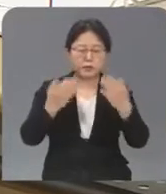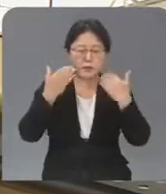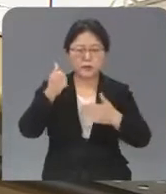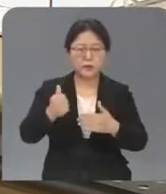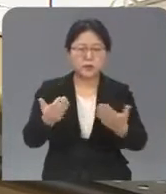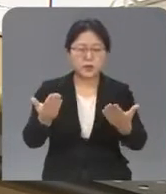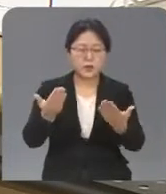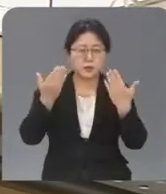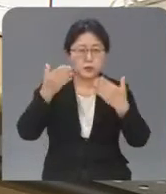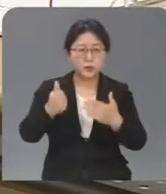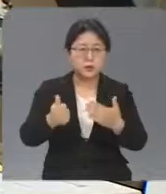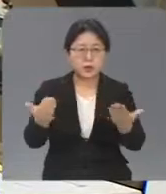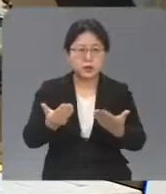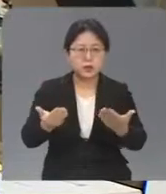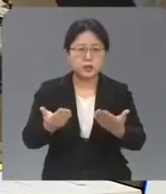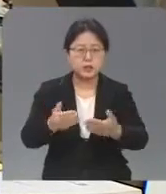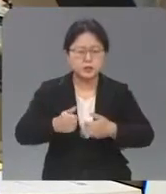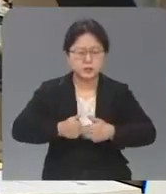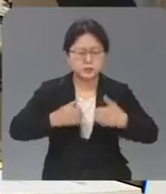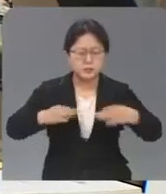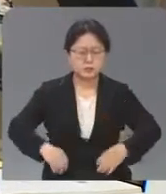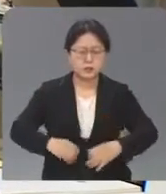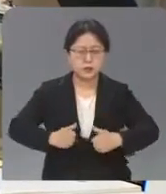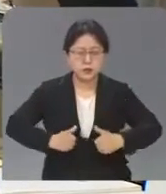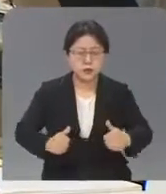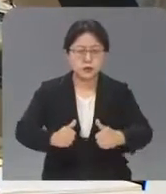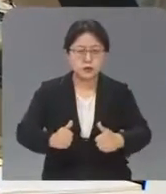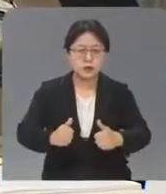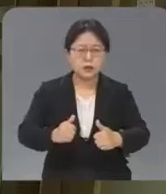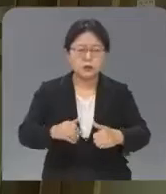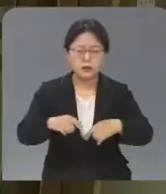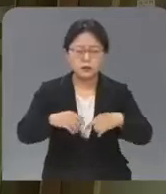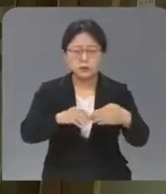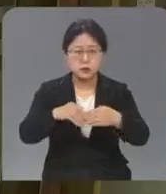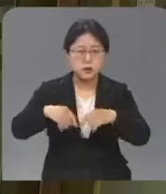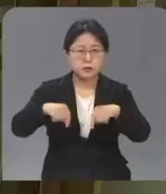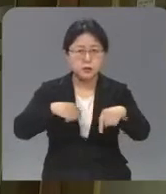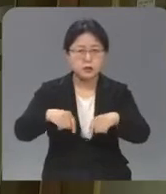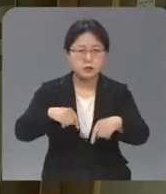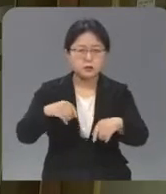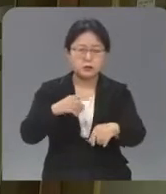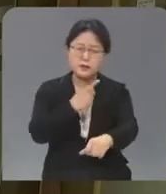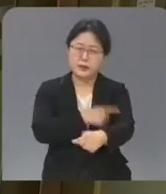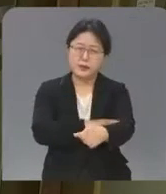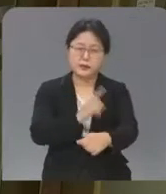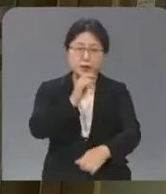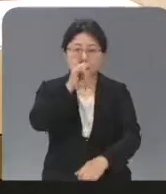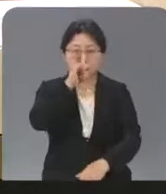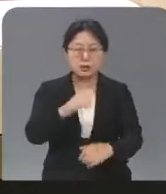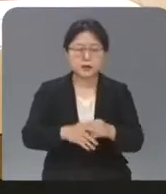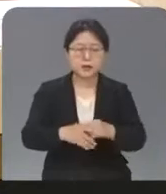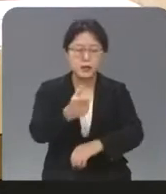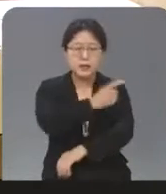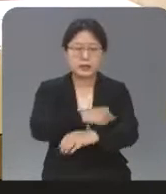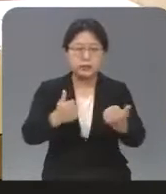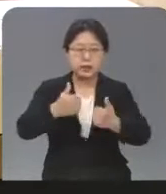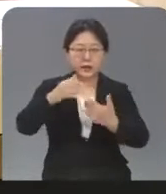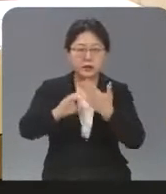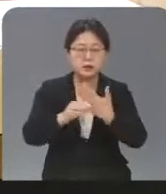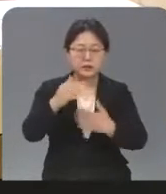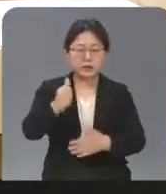총장의 직무를 성실히 수행할 리더십을 상실했다고 판단한 것으로 알려졌습니다. 임수경 지스트 이사회